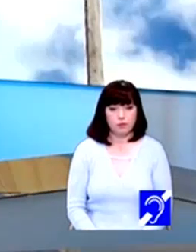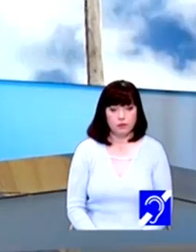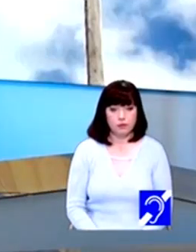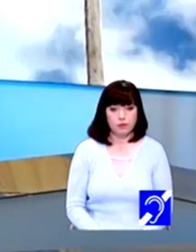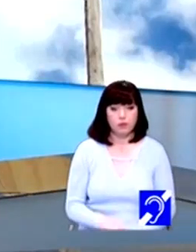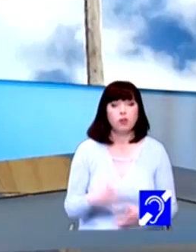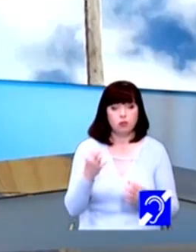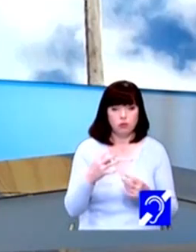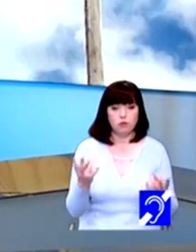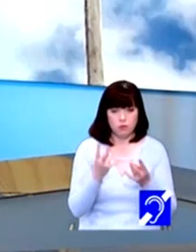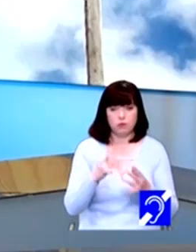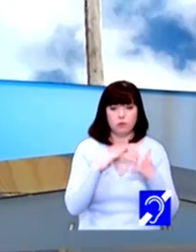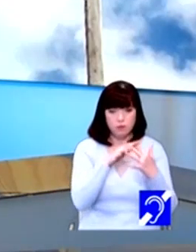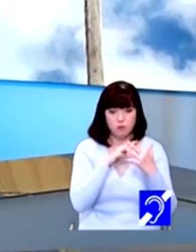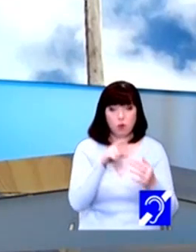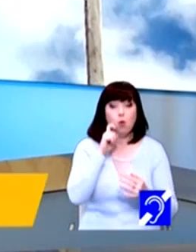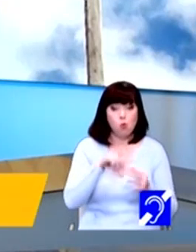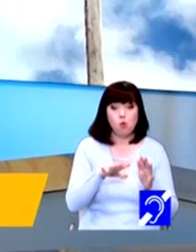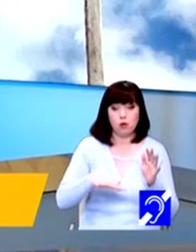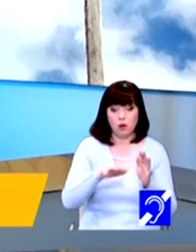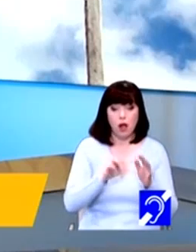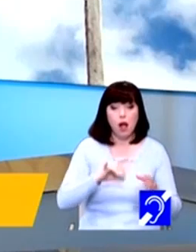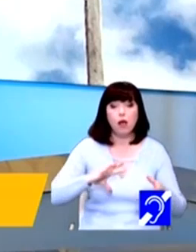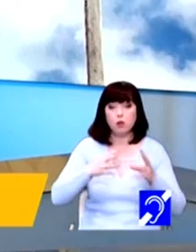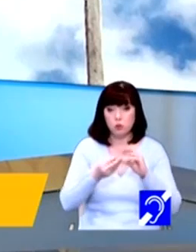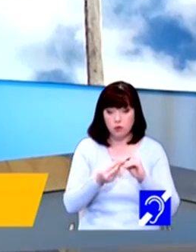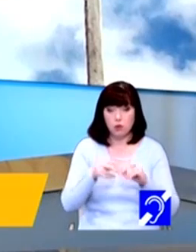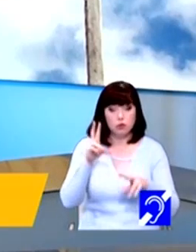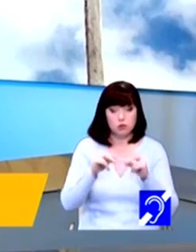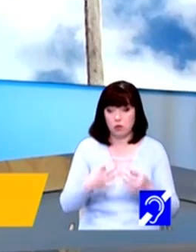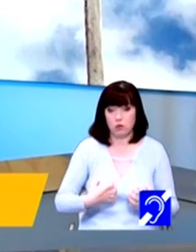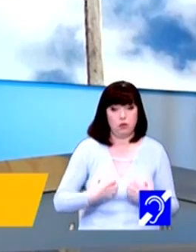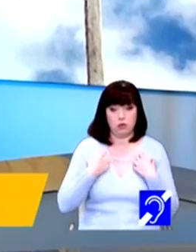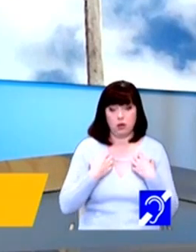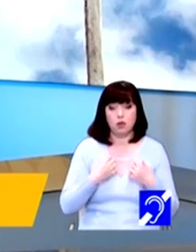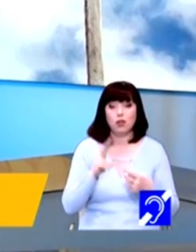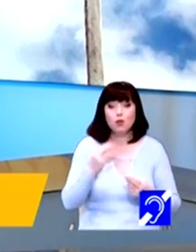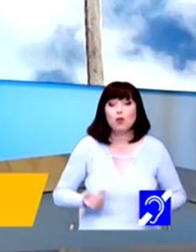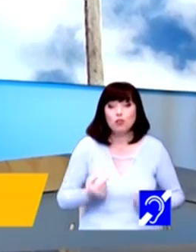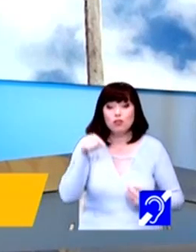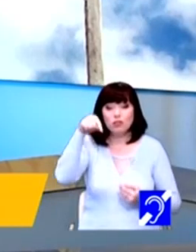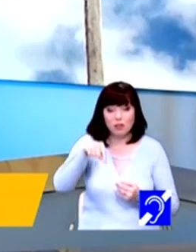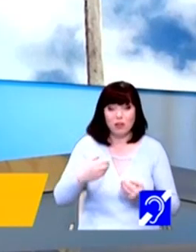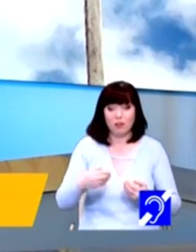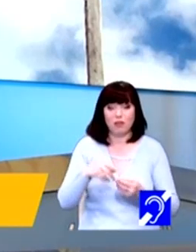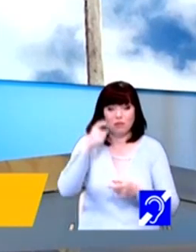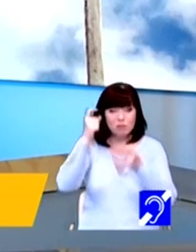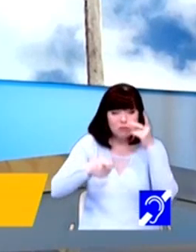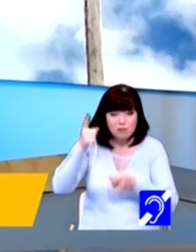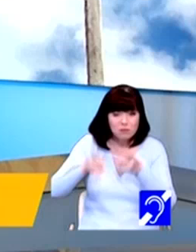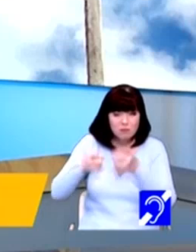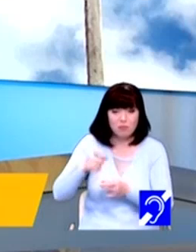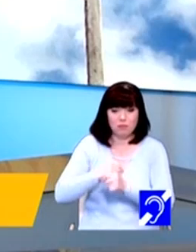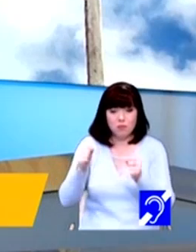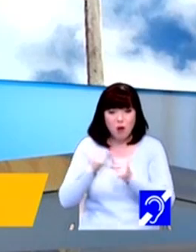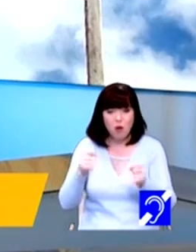Se duc lupte grele în Ucraina, iar urmările sunt de-a dreptul apocaliptice. Localnicii care trăiesc sub asaltul bombelor și al